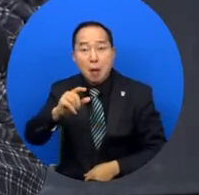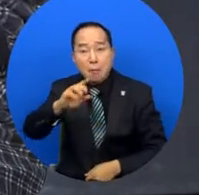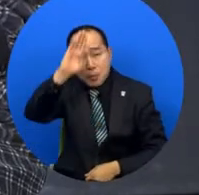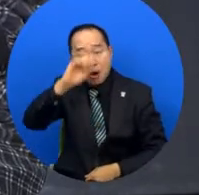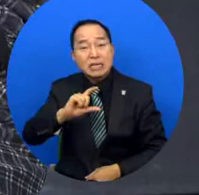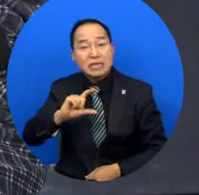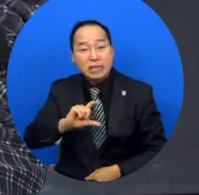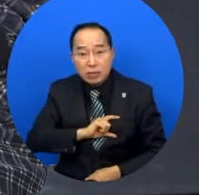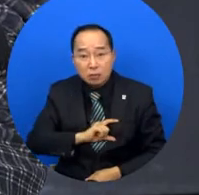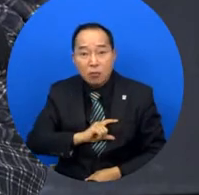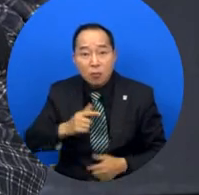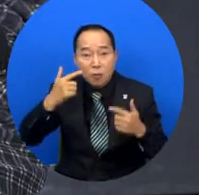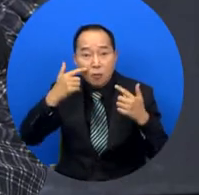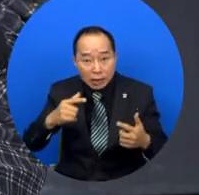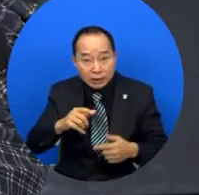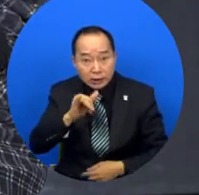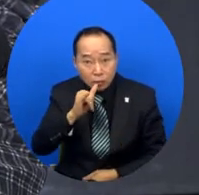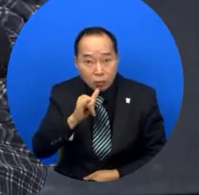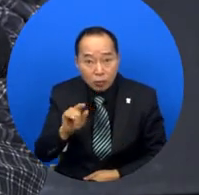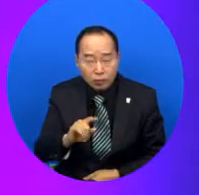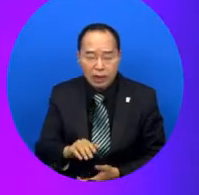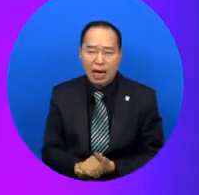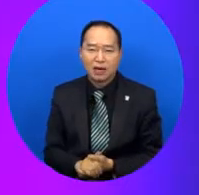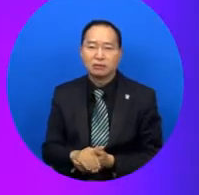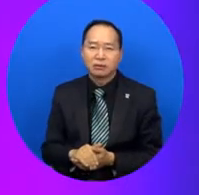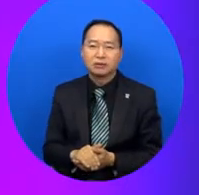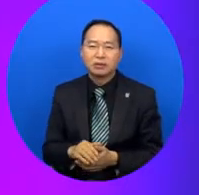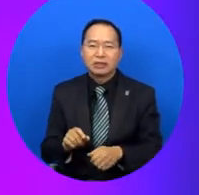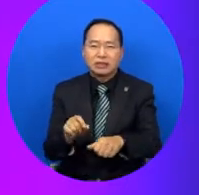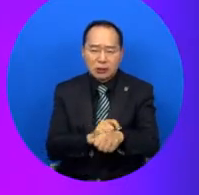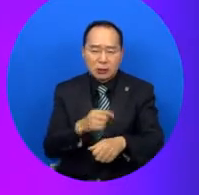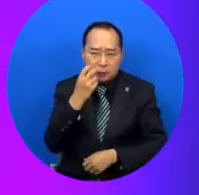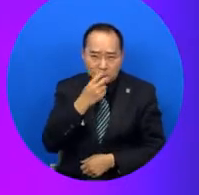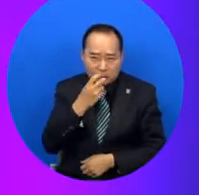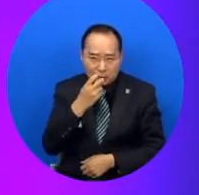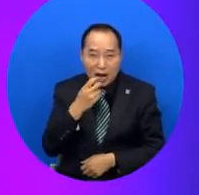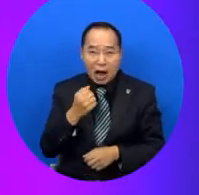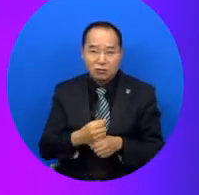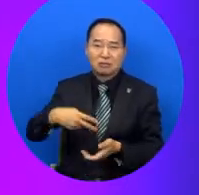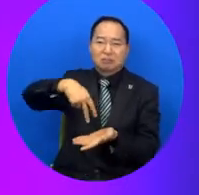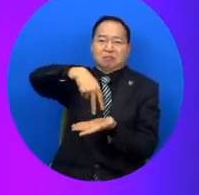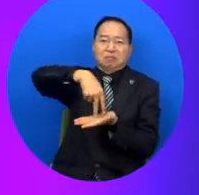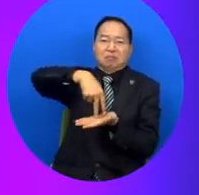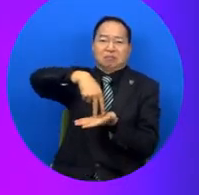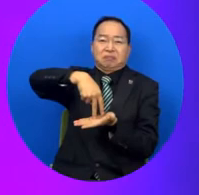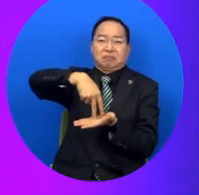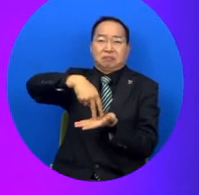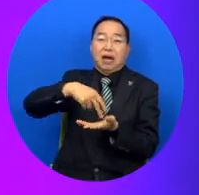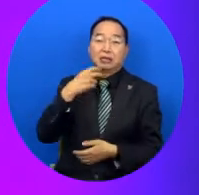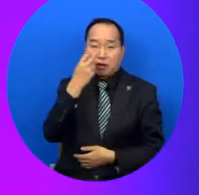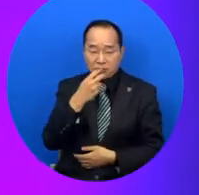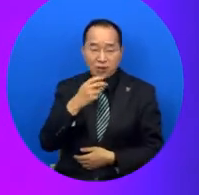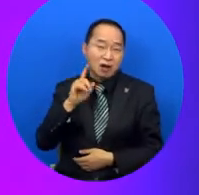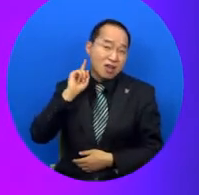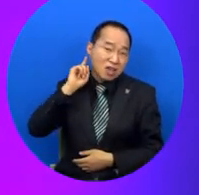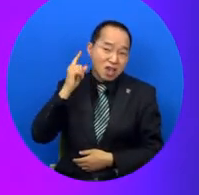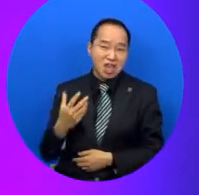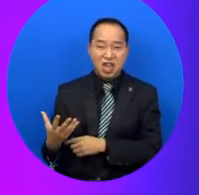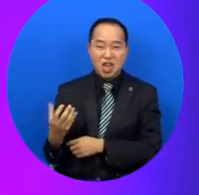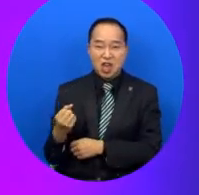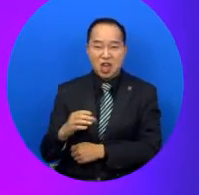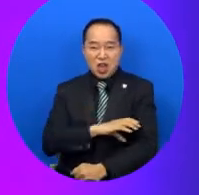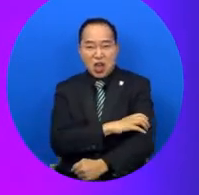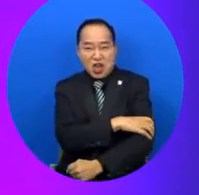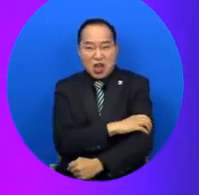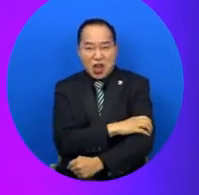그러면 최종적인 병명이 나왔나요? 예, 제가 특수 검사를 받고 이렇게 기립경 검사라고 세워가지고